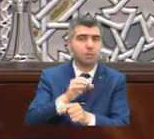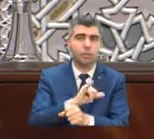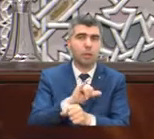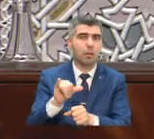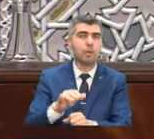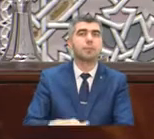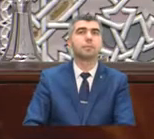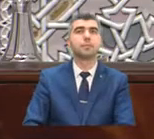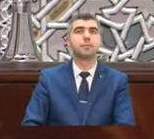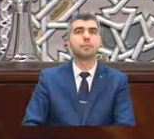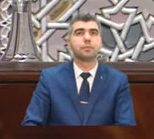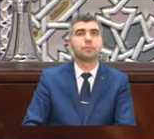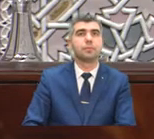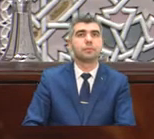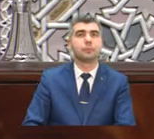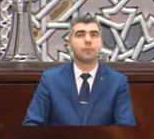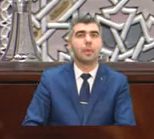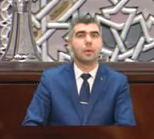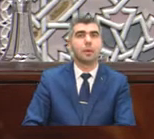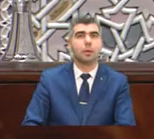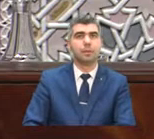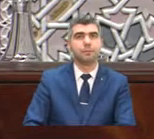تعقيبكم سيد نائب، تفضلوا.